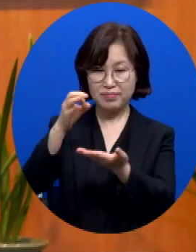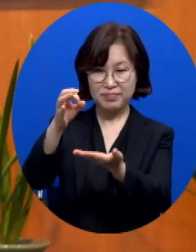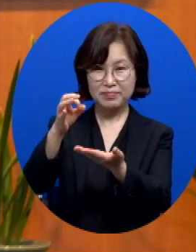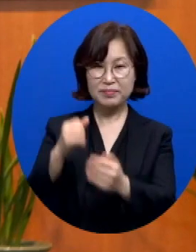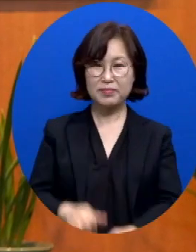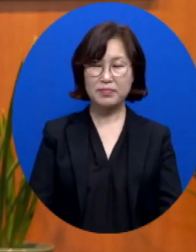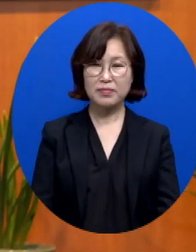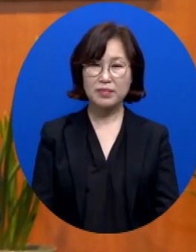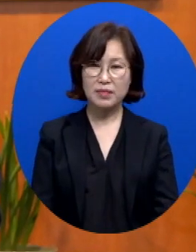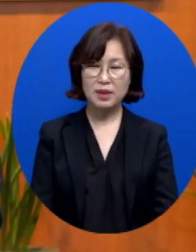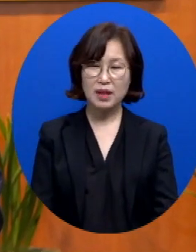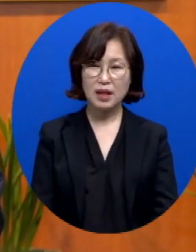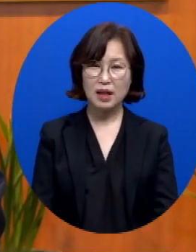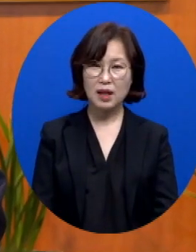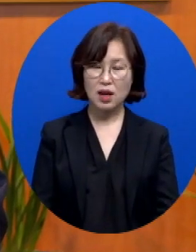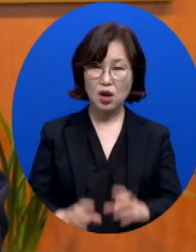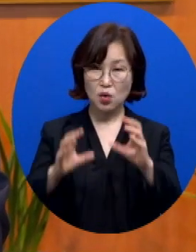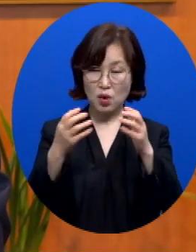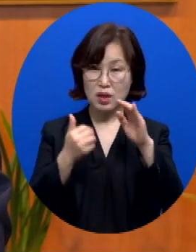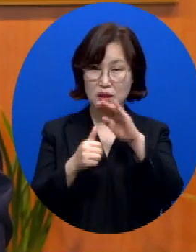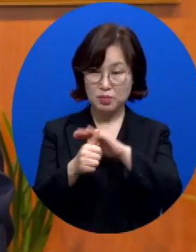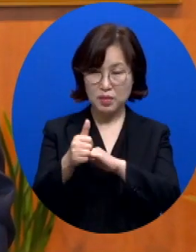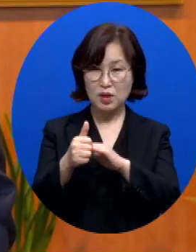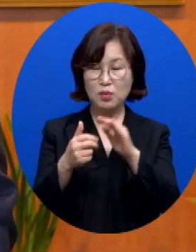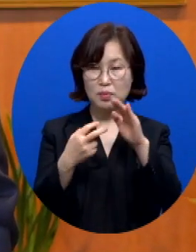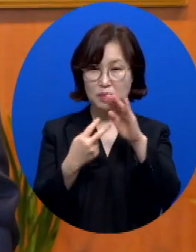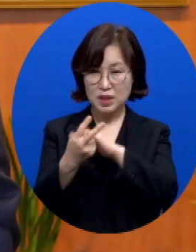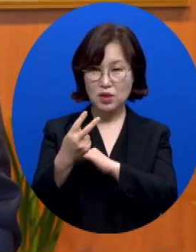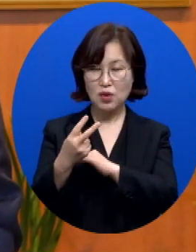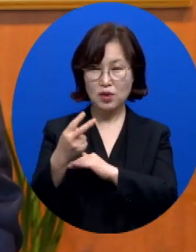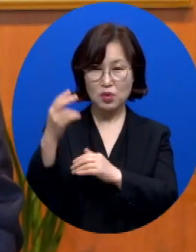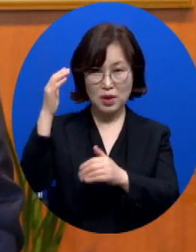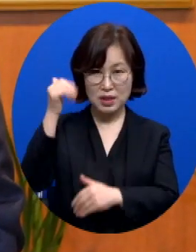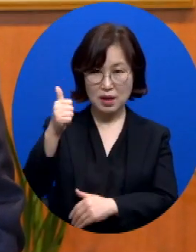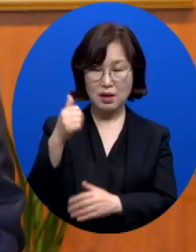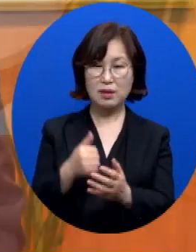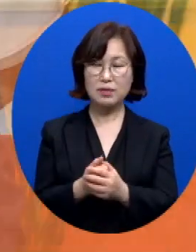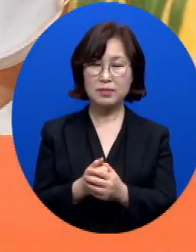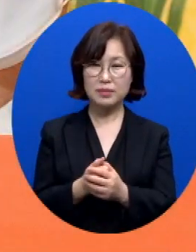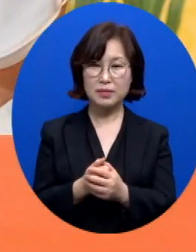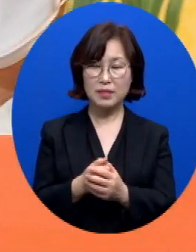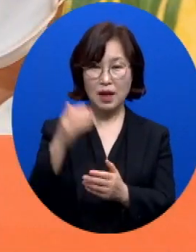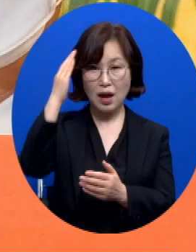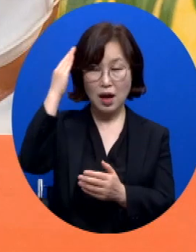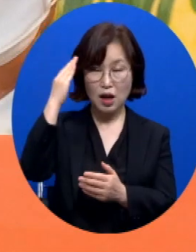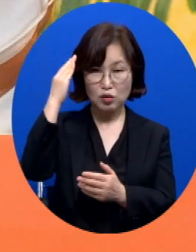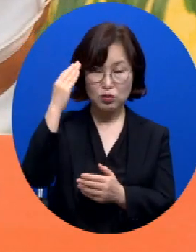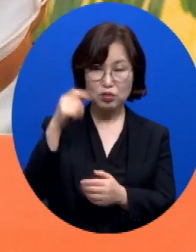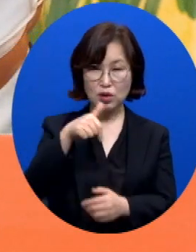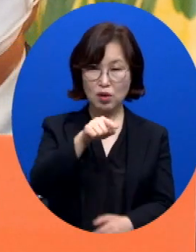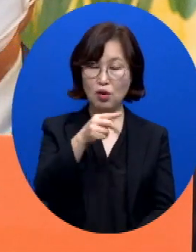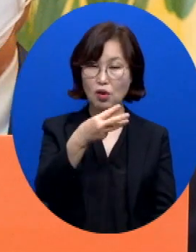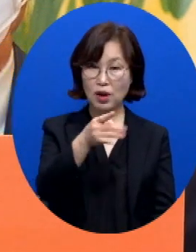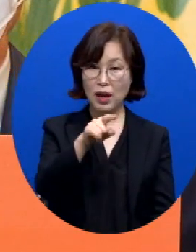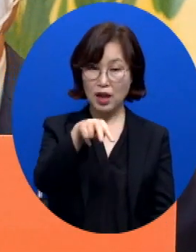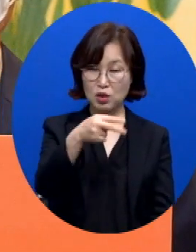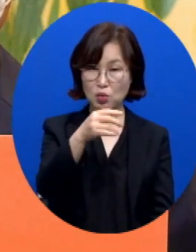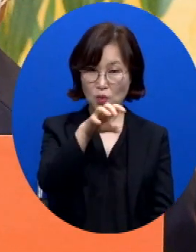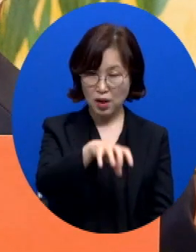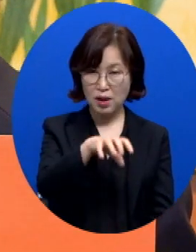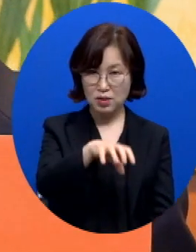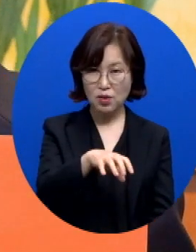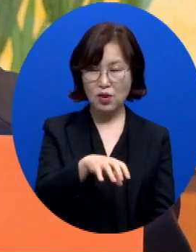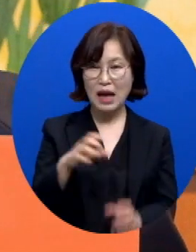전달식에서 월드비전 조명환 회장은 한국거래소는 오랜 시간동안 도움이 필요한 아이들에게 지원과